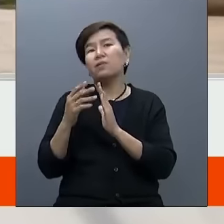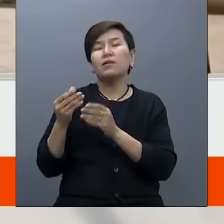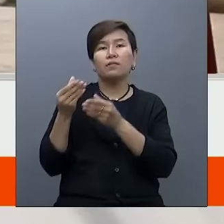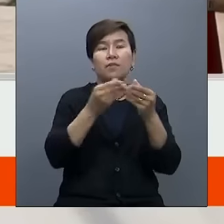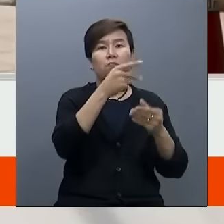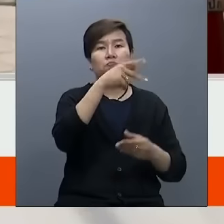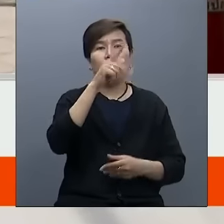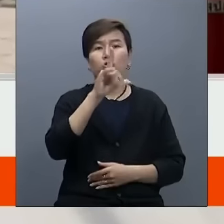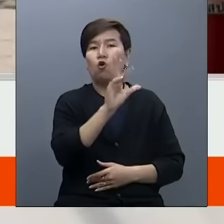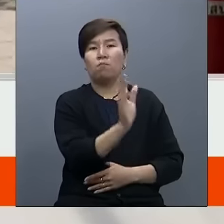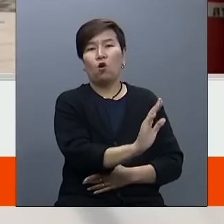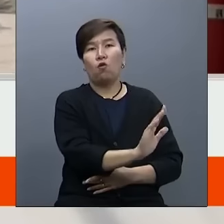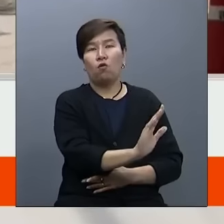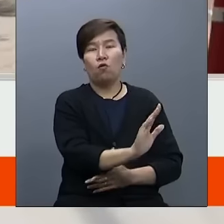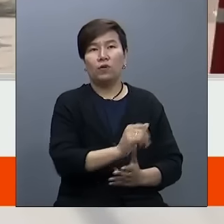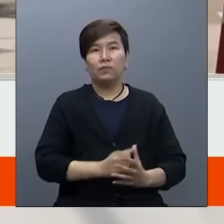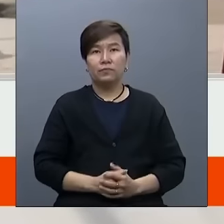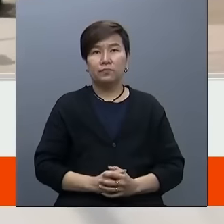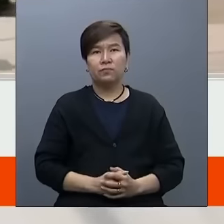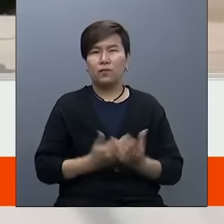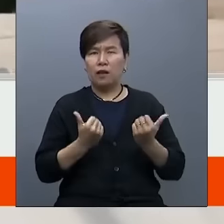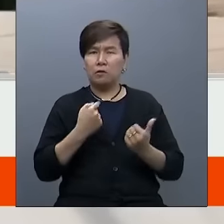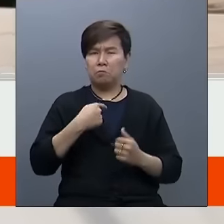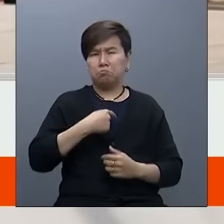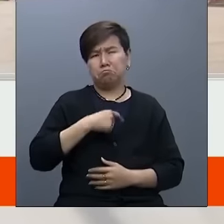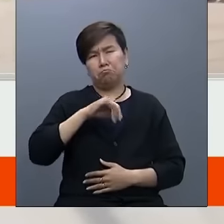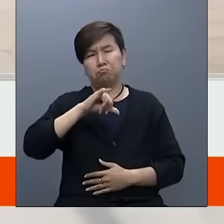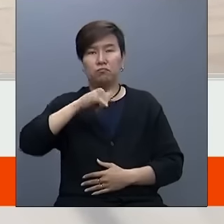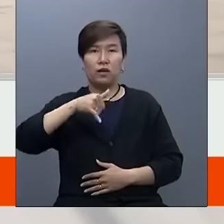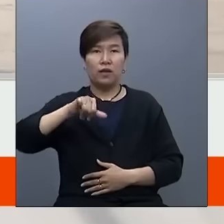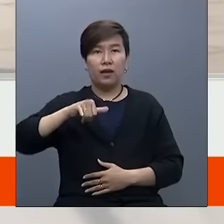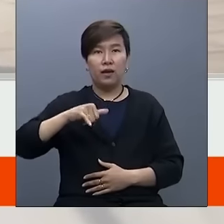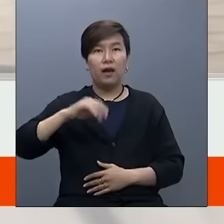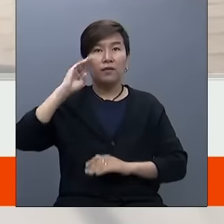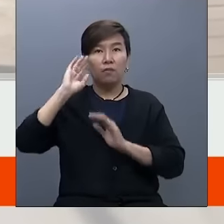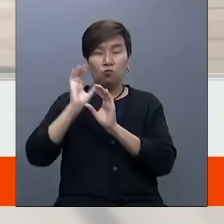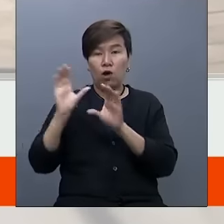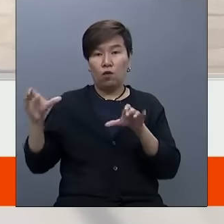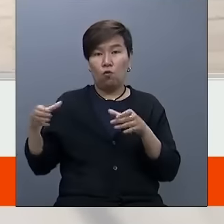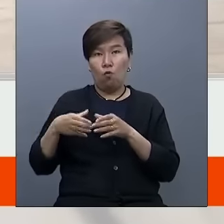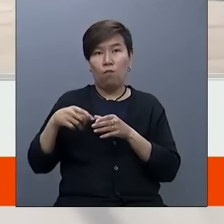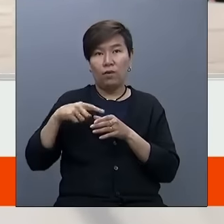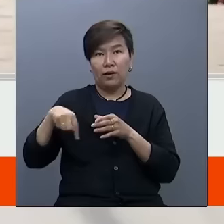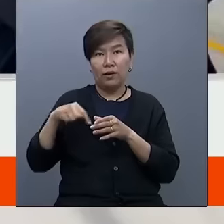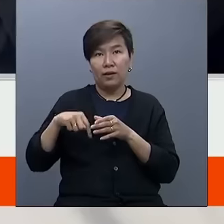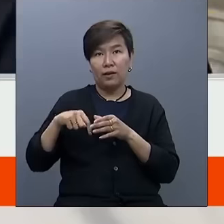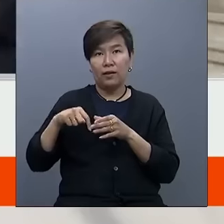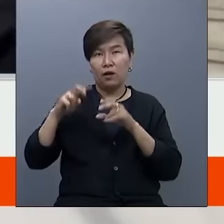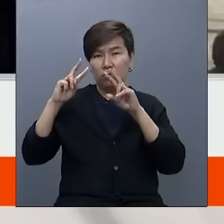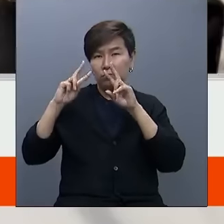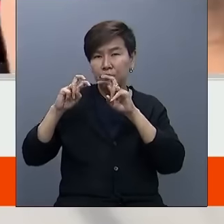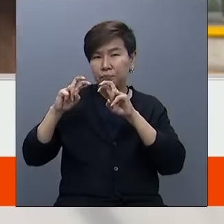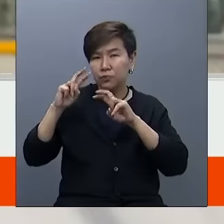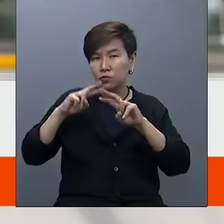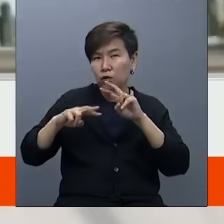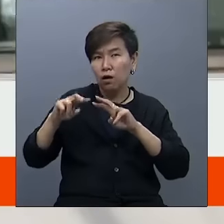ช. ค ่ ะ แต่นี่เราไม่แน่ใจว่าในส่วนของพนักงานสอบสวนชุดนี้เนี่ยดำเนินการในส่วนเจ้างานหรือเปล่า ค่ะ